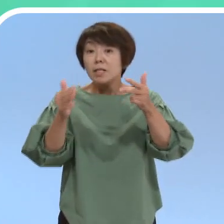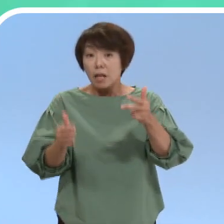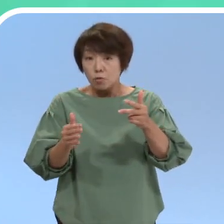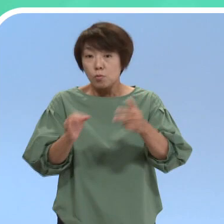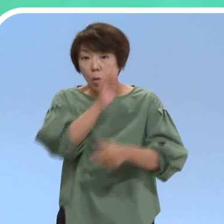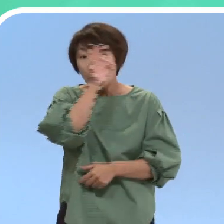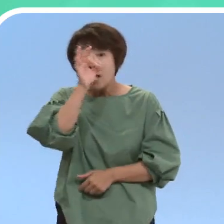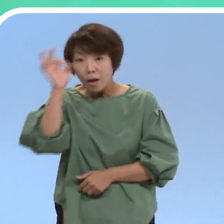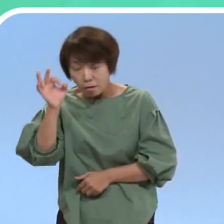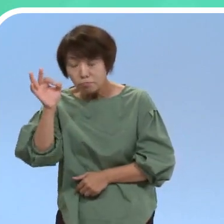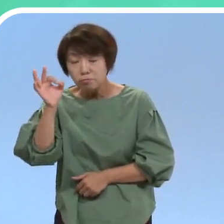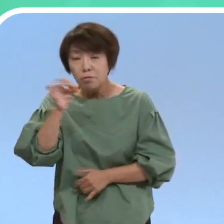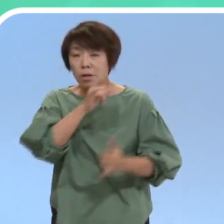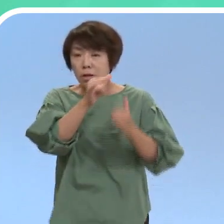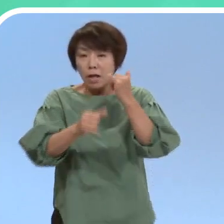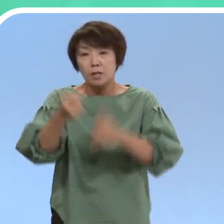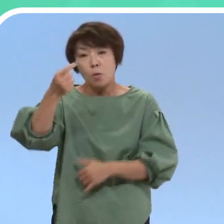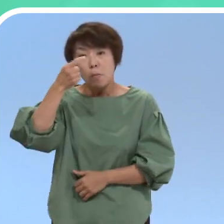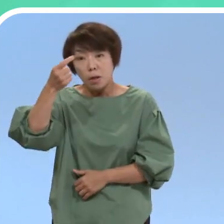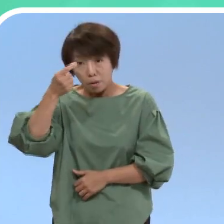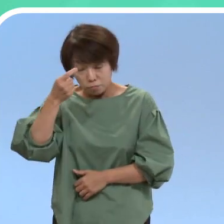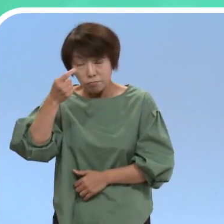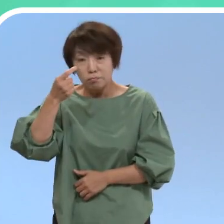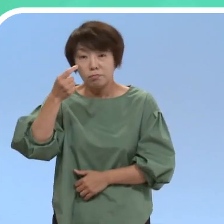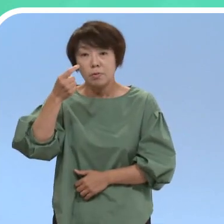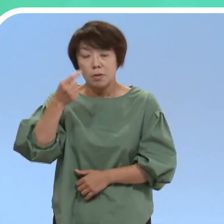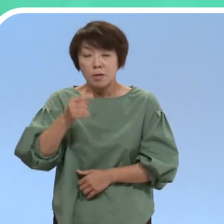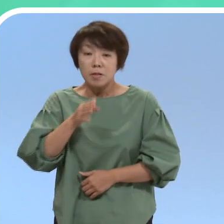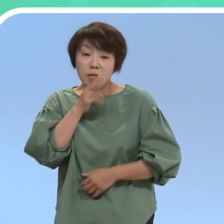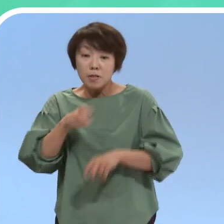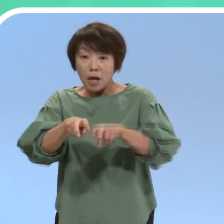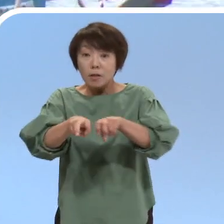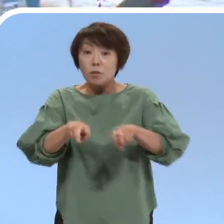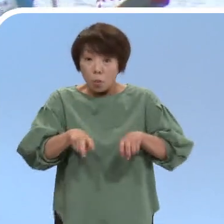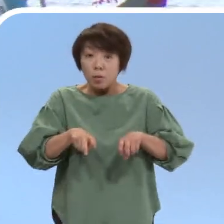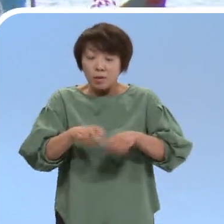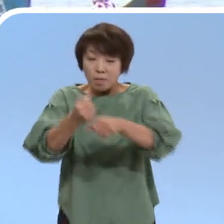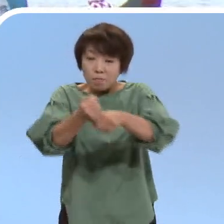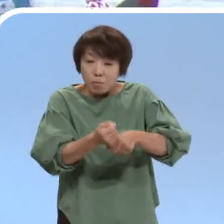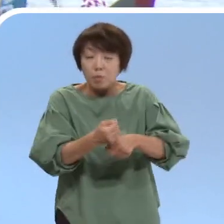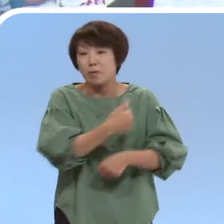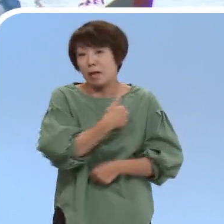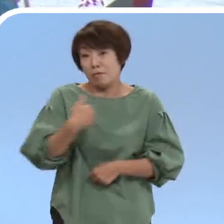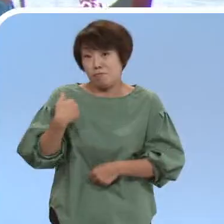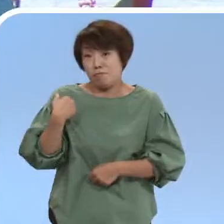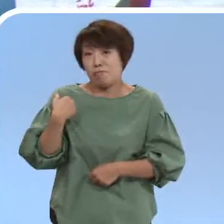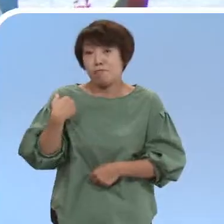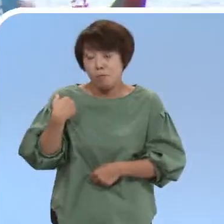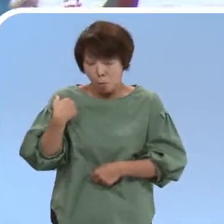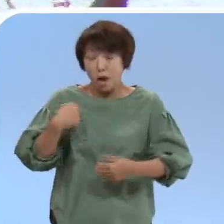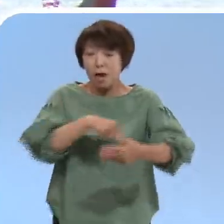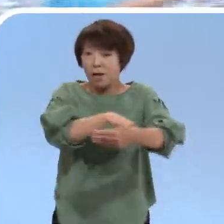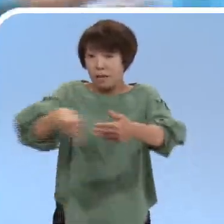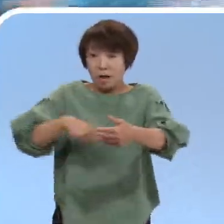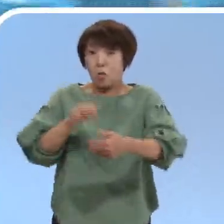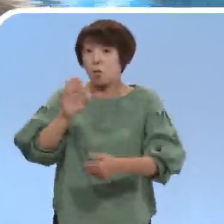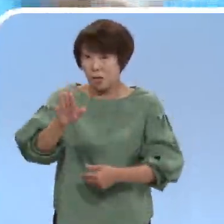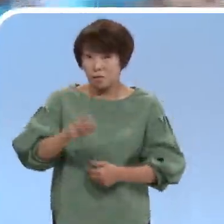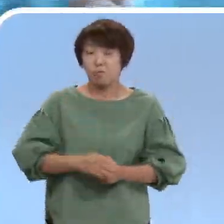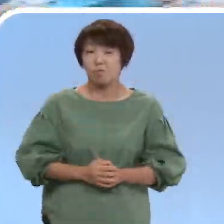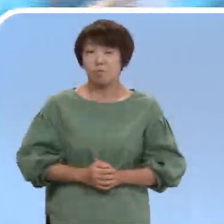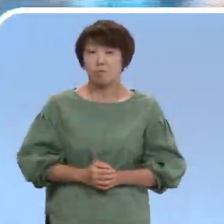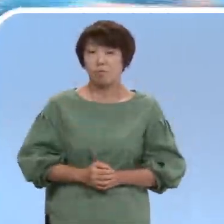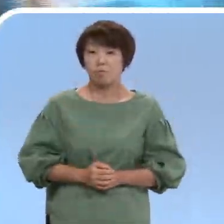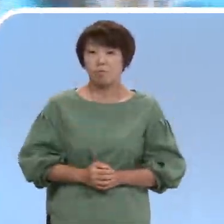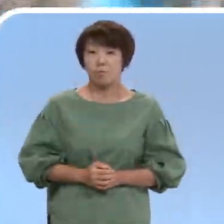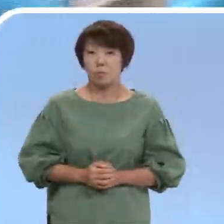ペーロン会館を見学したり、歴史を学んだり、乗船して海に出られるのが今回のフィーパビ体験プ